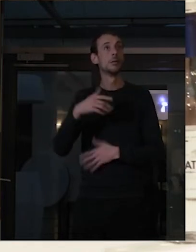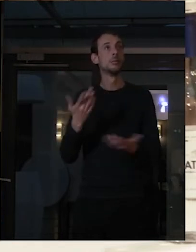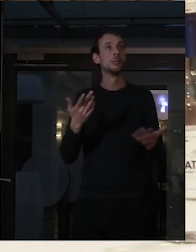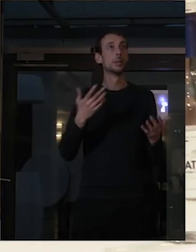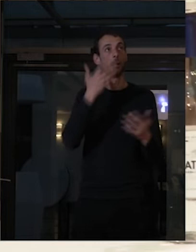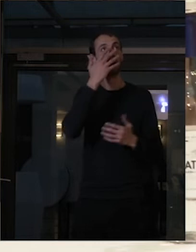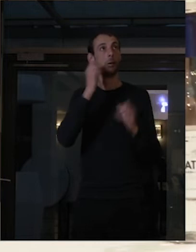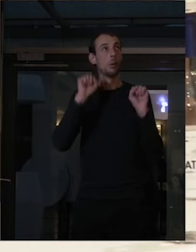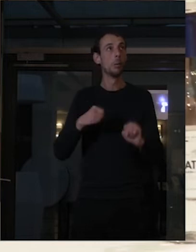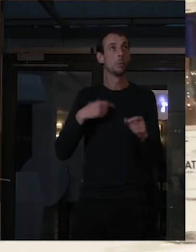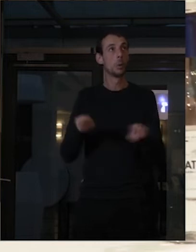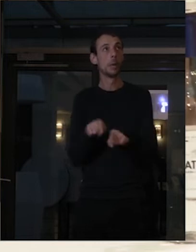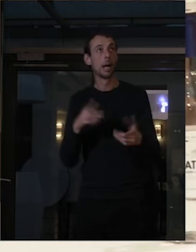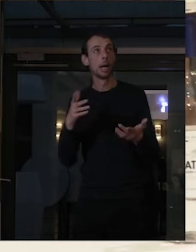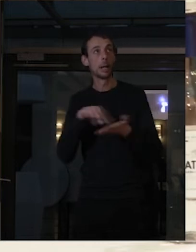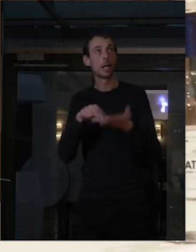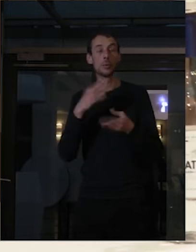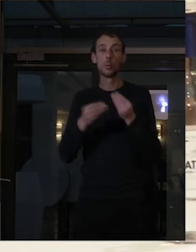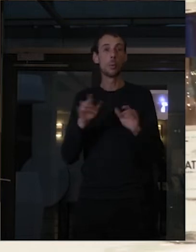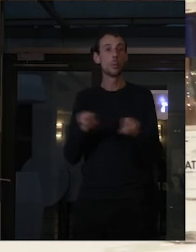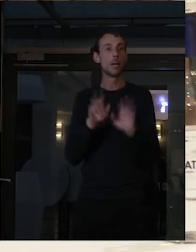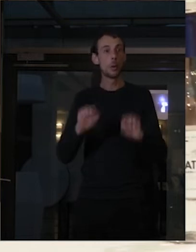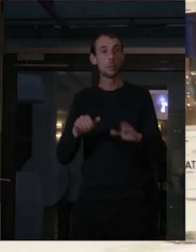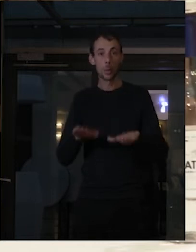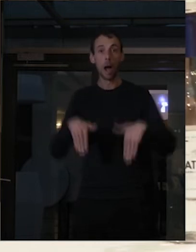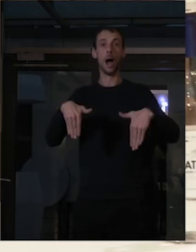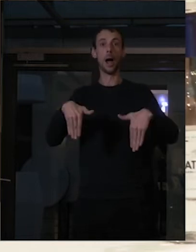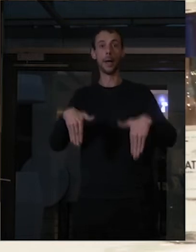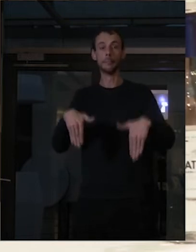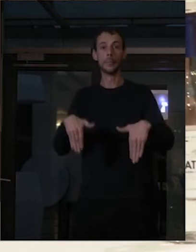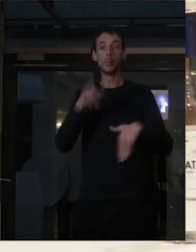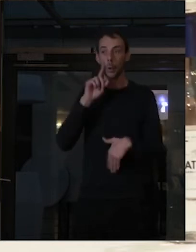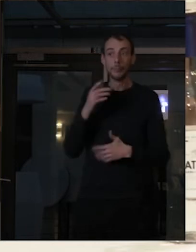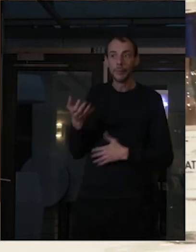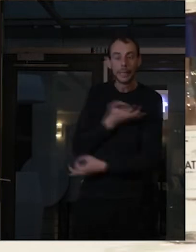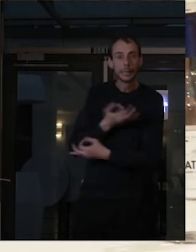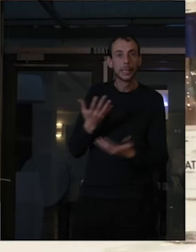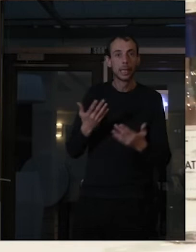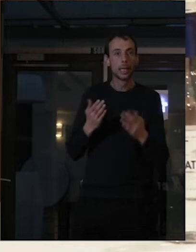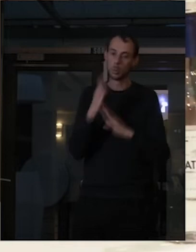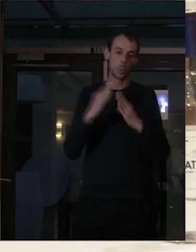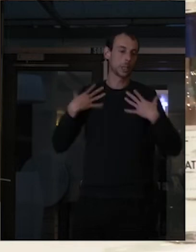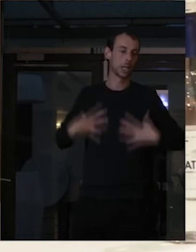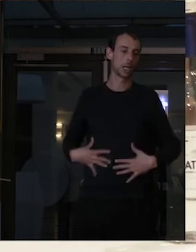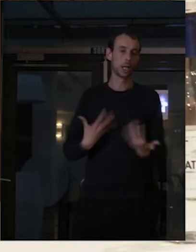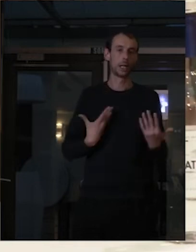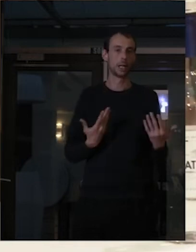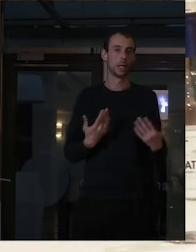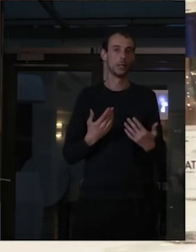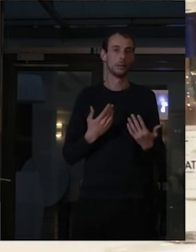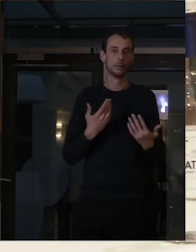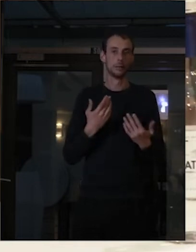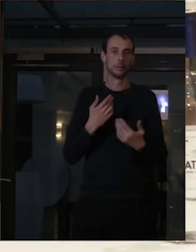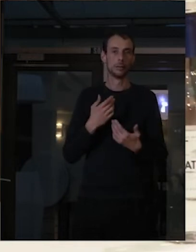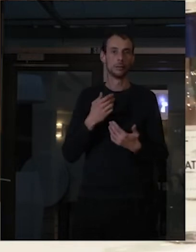Dieu, c'est possible !» Enfin, c'est vraiment ce qu'on m'a dit, parce que morphologiquement, c'était impossible que les noirs puissent